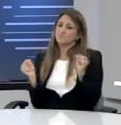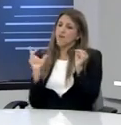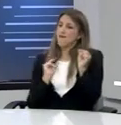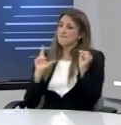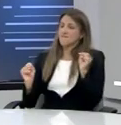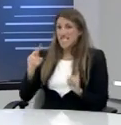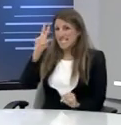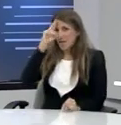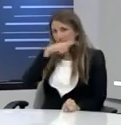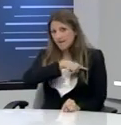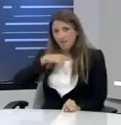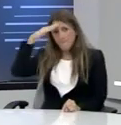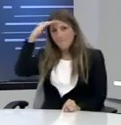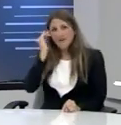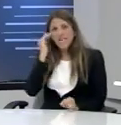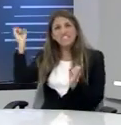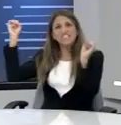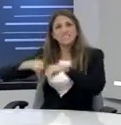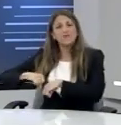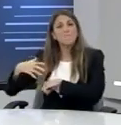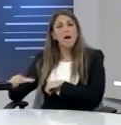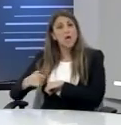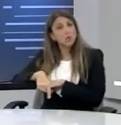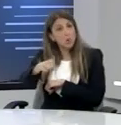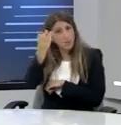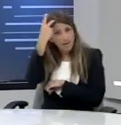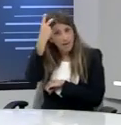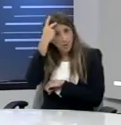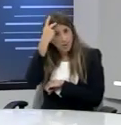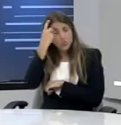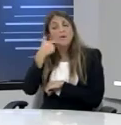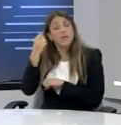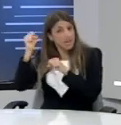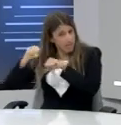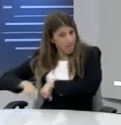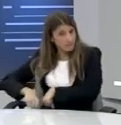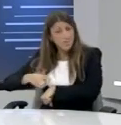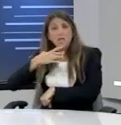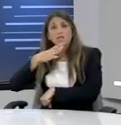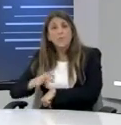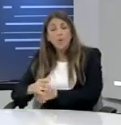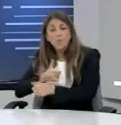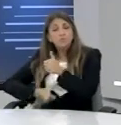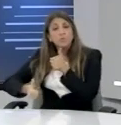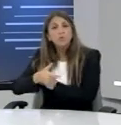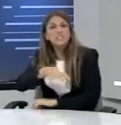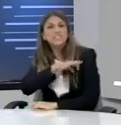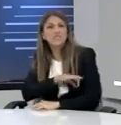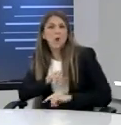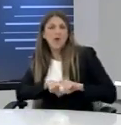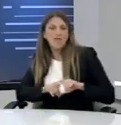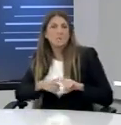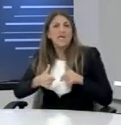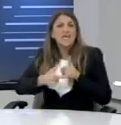κυρία Μέρκελ. Γι' αυτό τα βρήκα. Γιατί στην Ευρώπη έπρεπε να δοθεί λύση. Και γιατί βάλαμε πάνω το εθνικό συμφέρον και τον Ιούλιο του